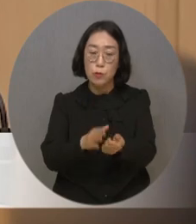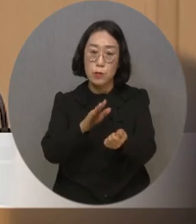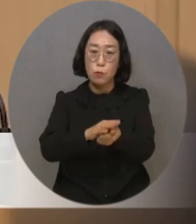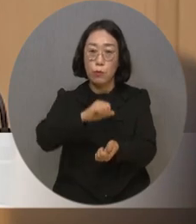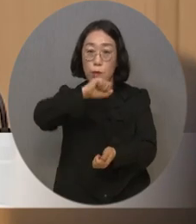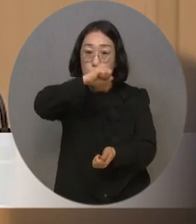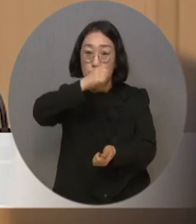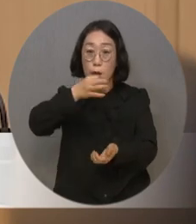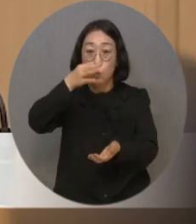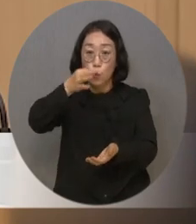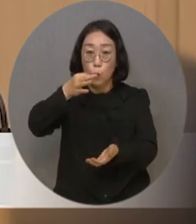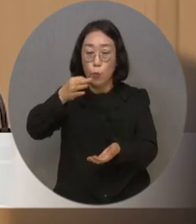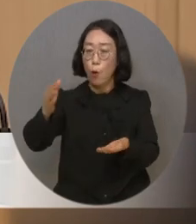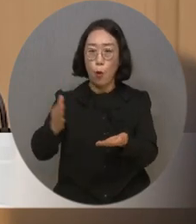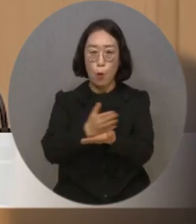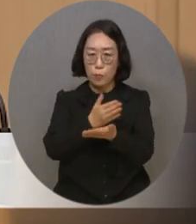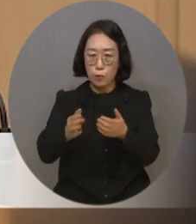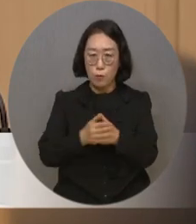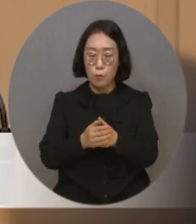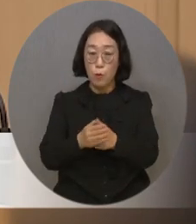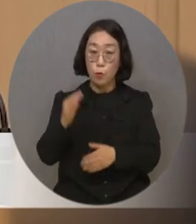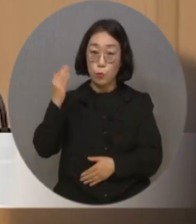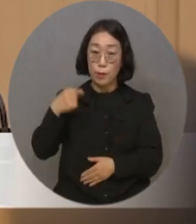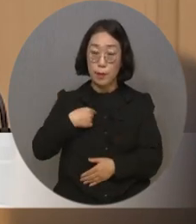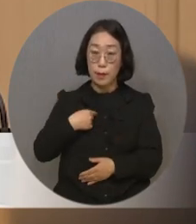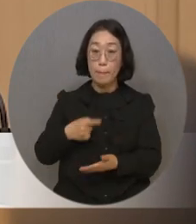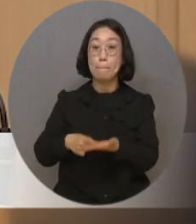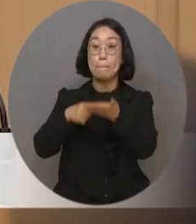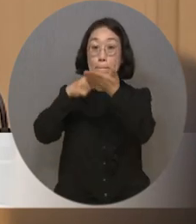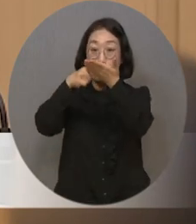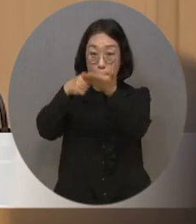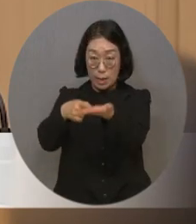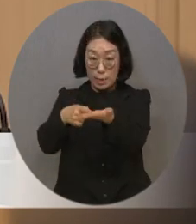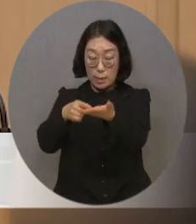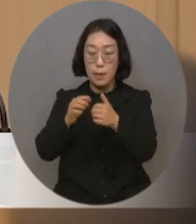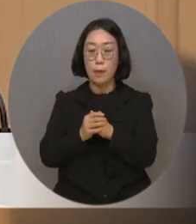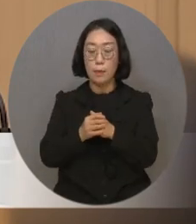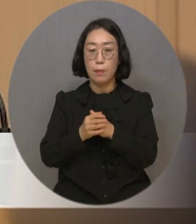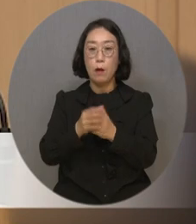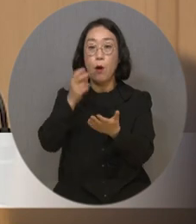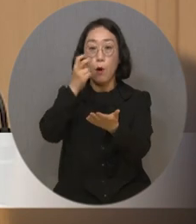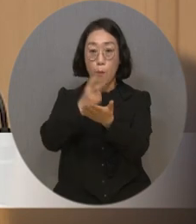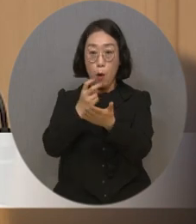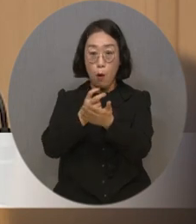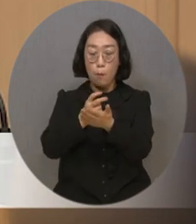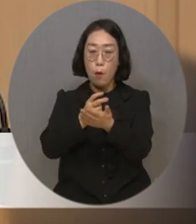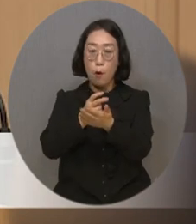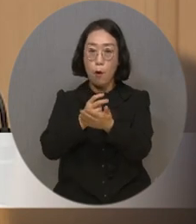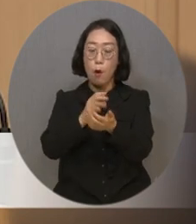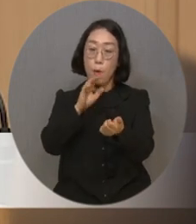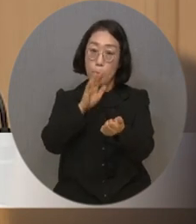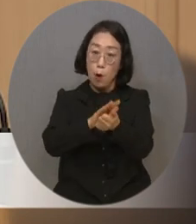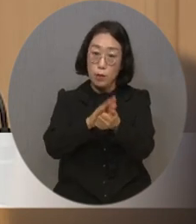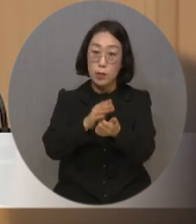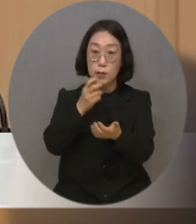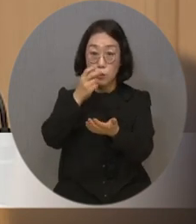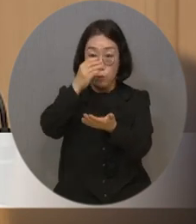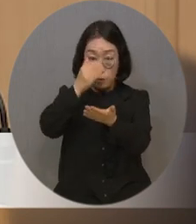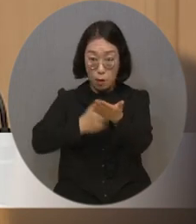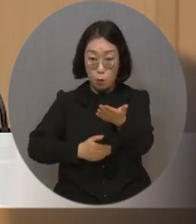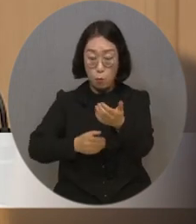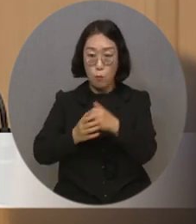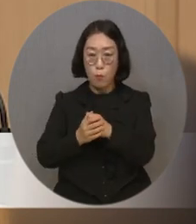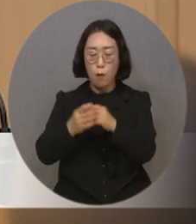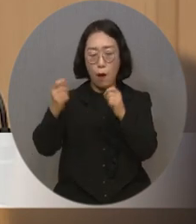근거도 없어 최근 본 의원이 대표 발의한 장애인 교원 편의 지원 조례안이 본회의